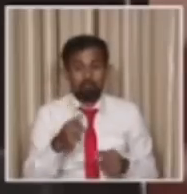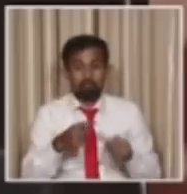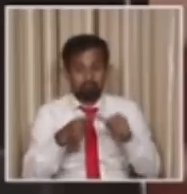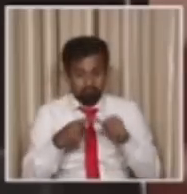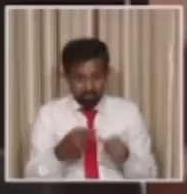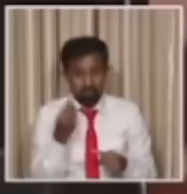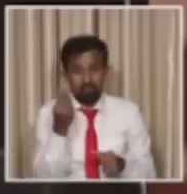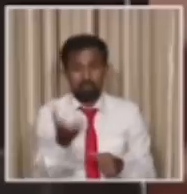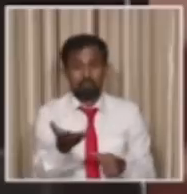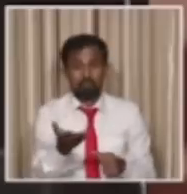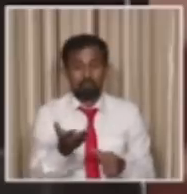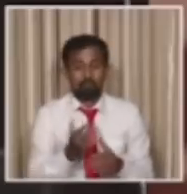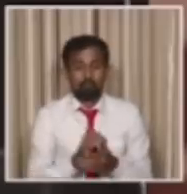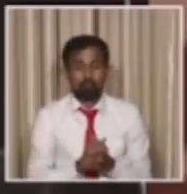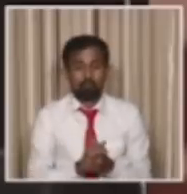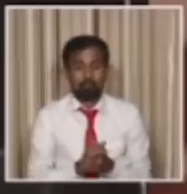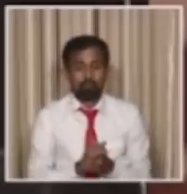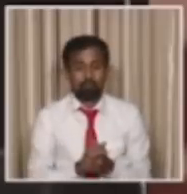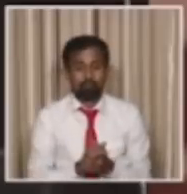දෙන්න.